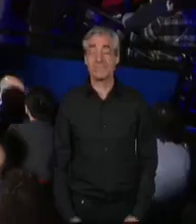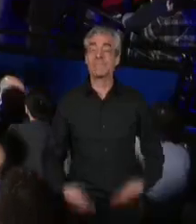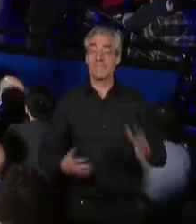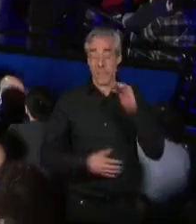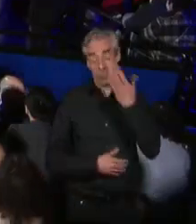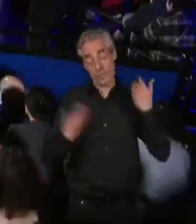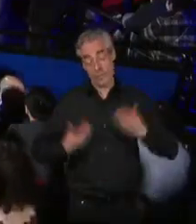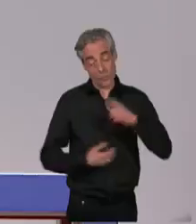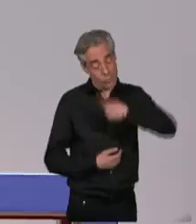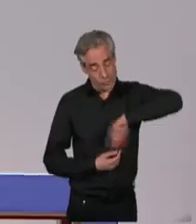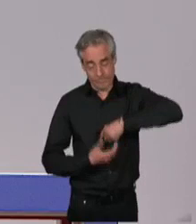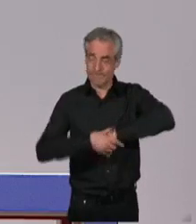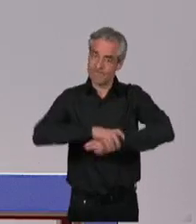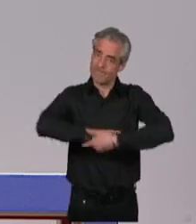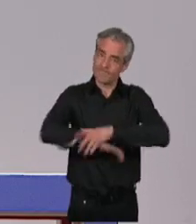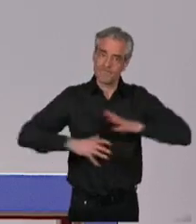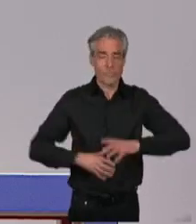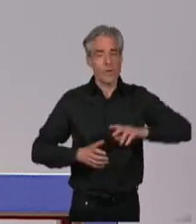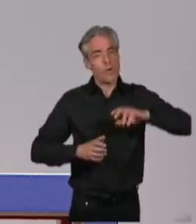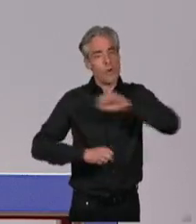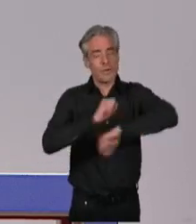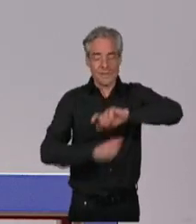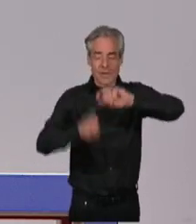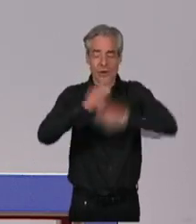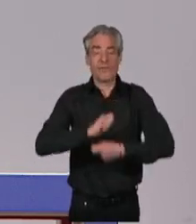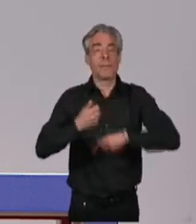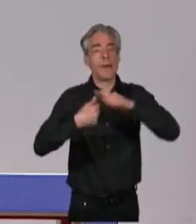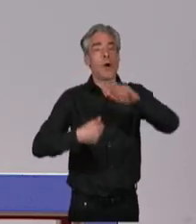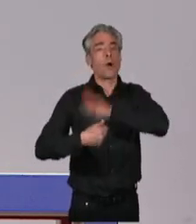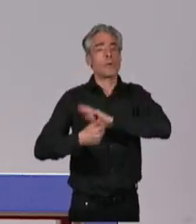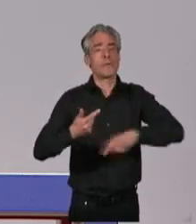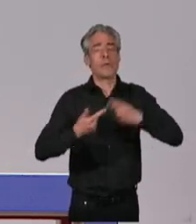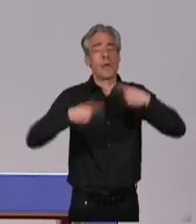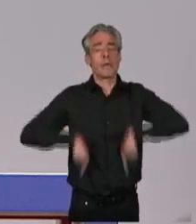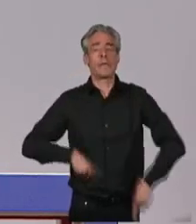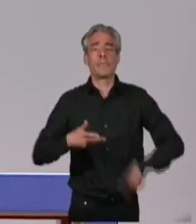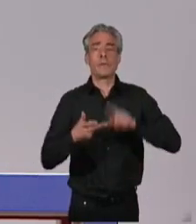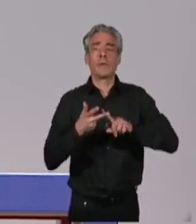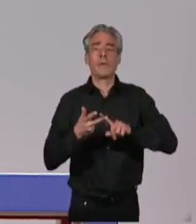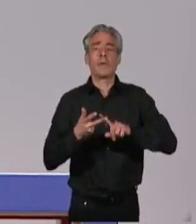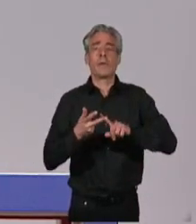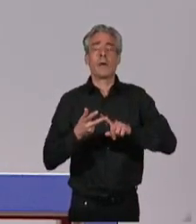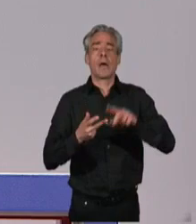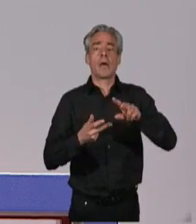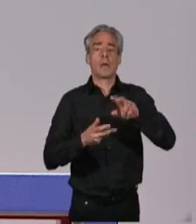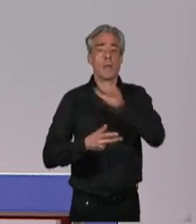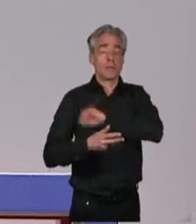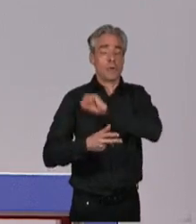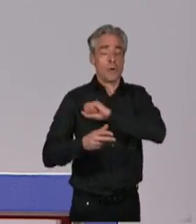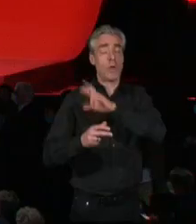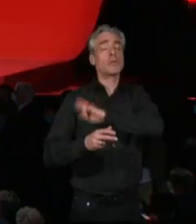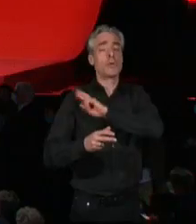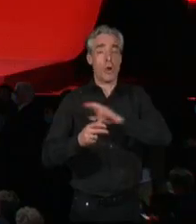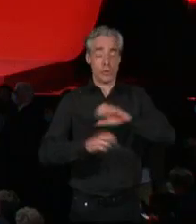C'est pour cela que nous ferons les réformes des retraites, de l'État et de l'assurance chômage, que ceux qui nous